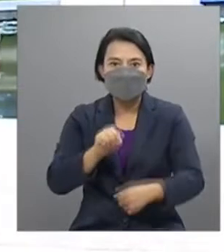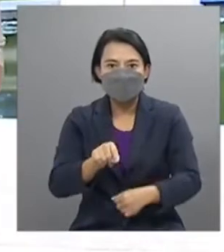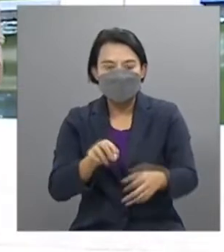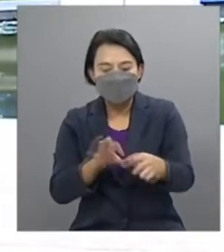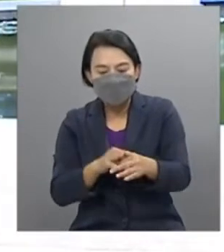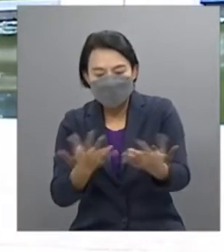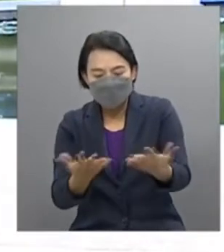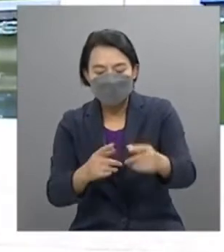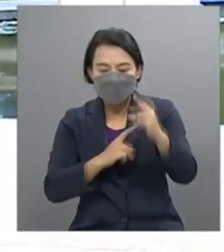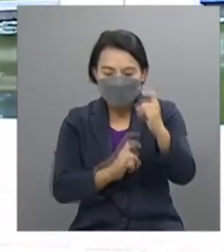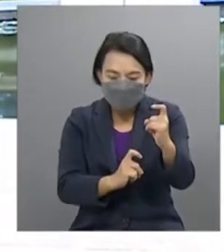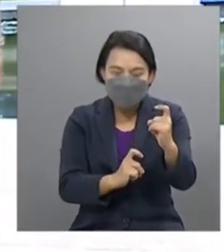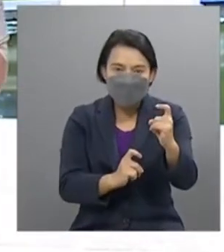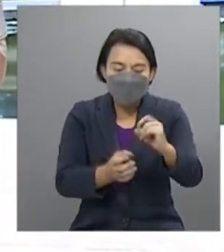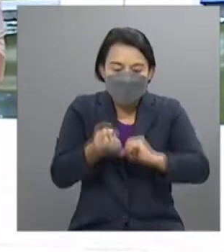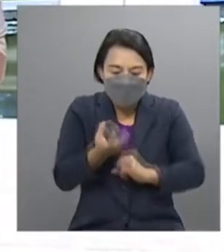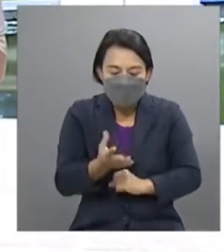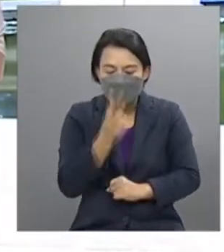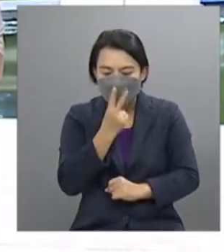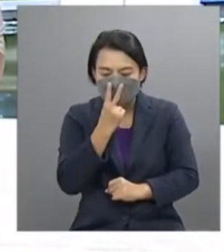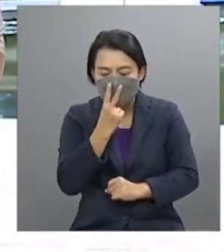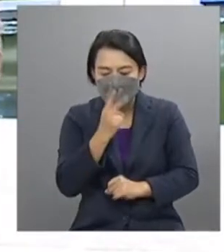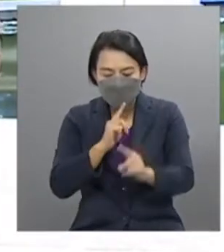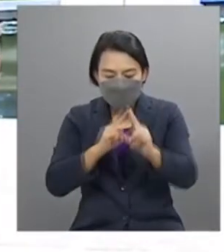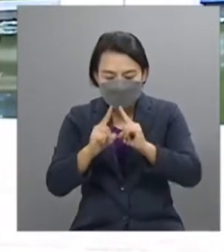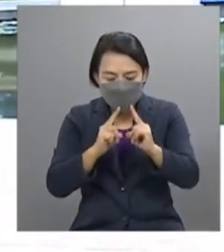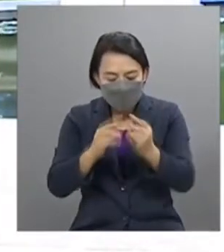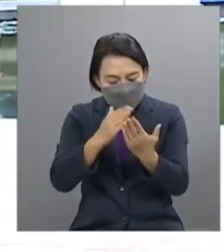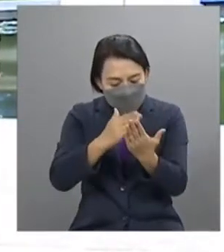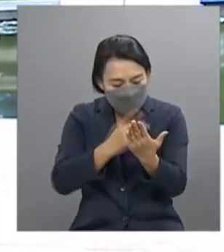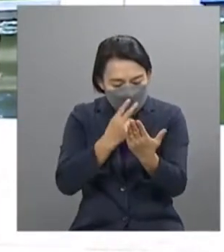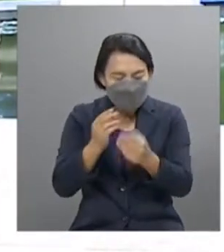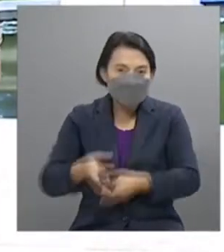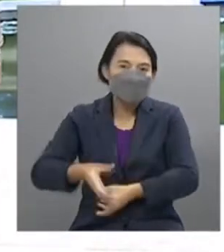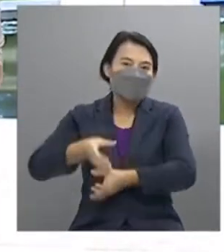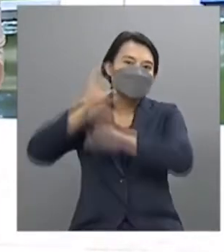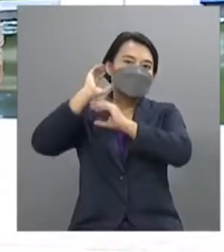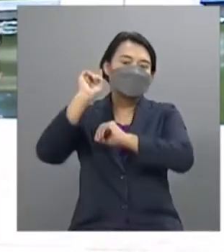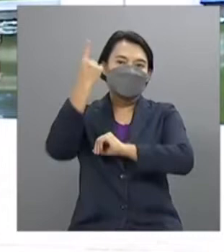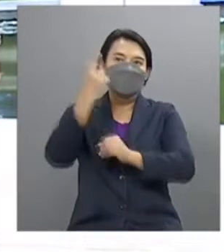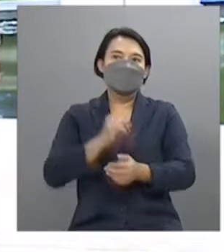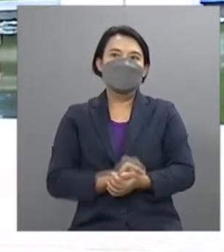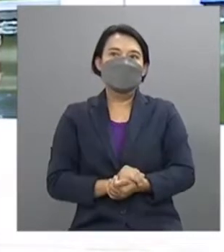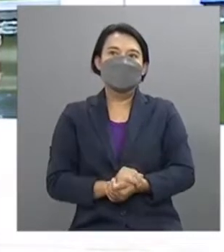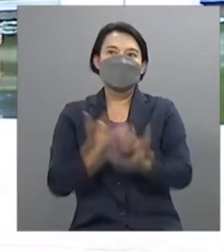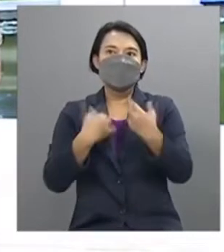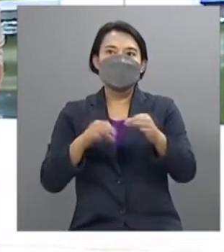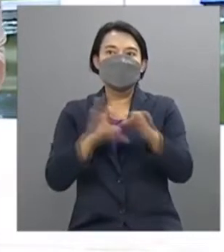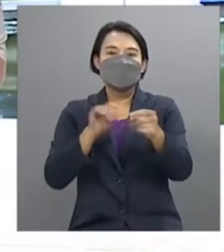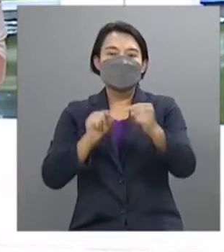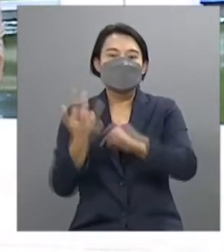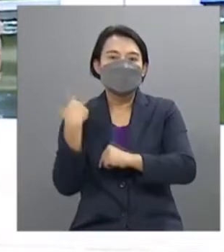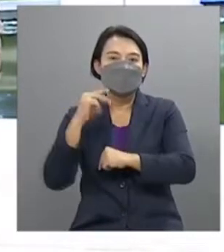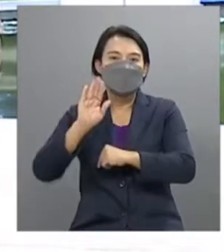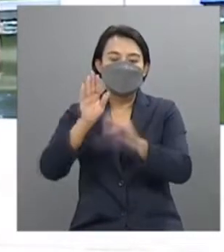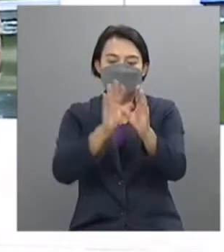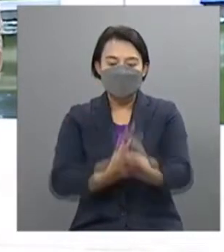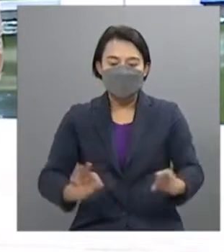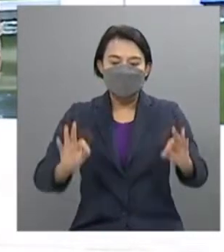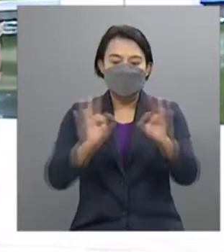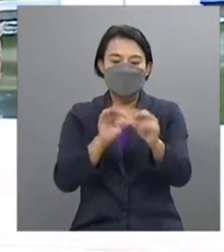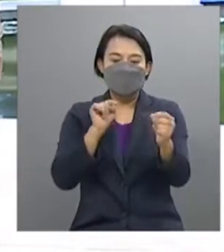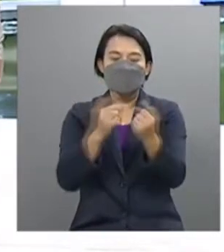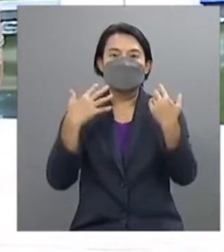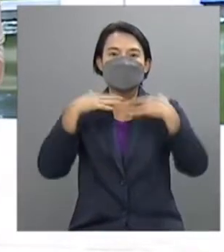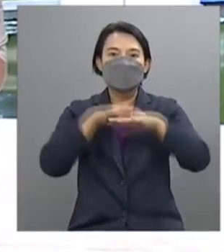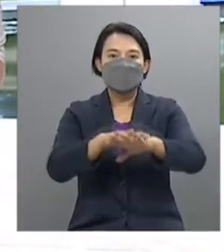ายอันนี้ต้องมาแบบทบทวนกันเลยนะคะเพื่อความปลอดภัยแล้วก็ผลประโยชน์ของส่วนรวมให้กับพี่น้องประชาชนที่ใช้รถใช้ถน